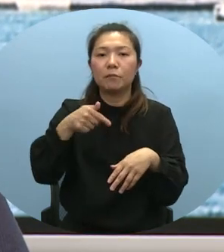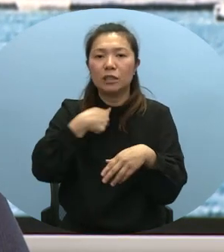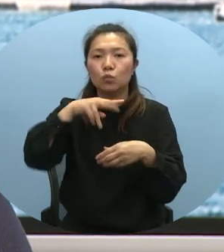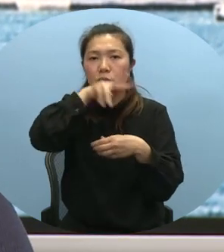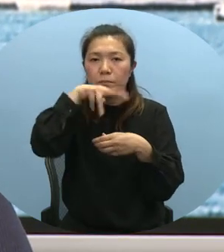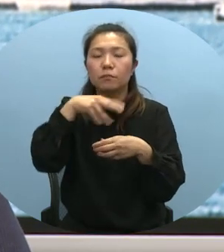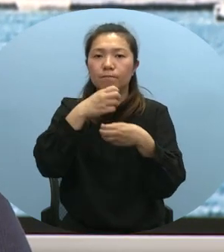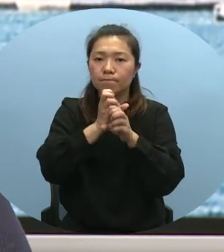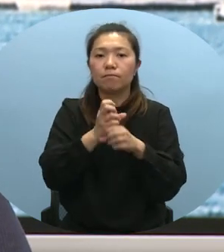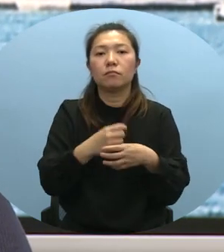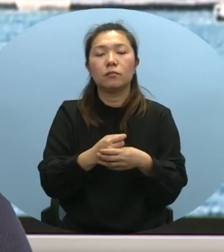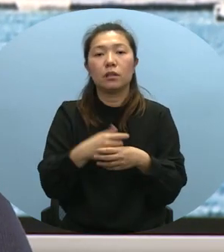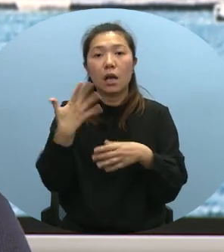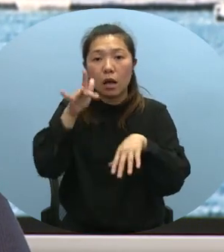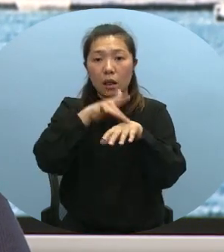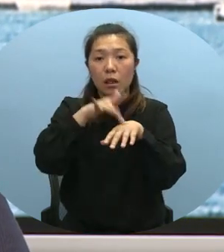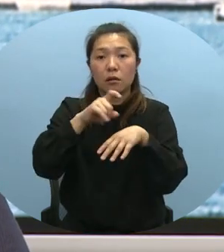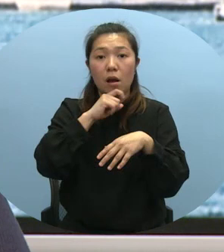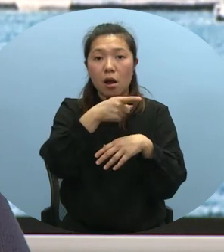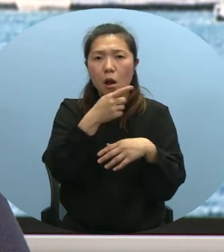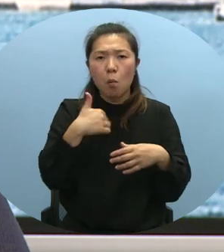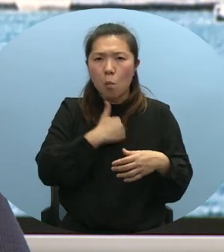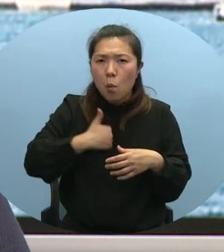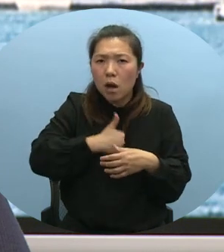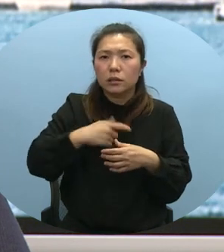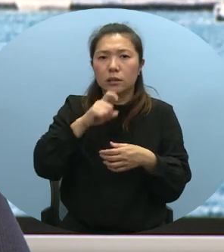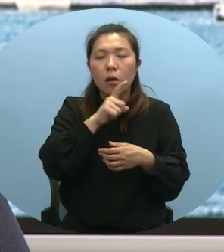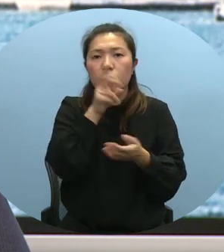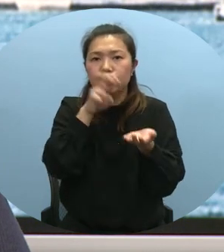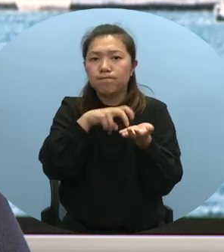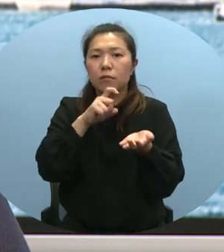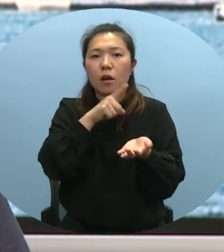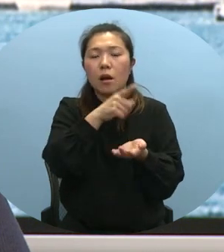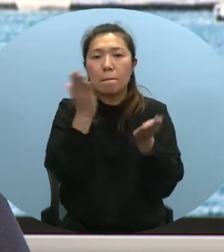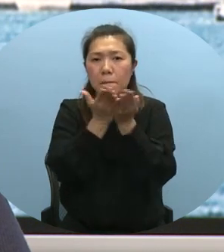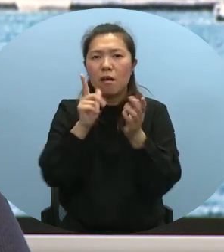啦。還有一些緊密接觸者，如果他已經是一個懷疑個案，即是